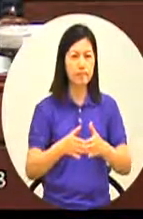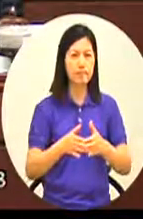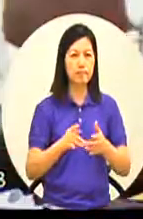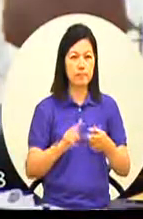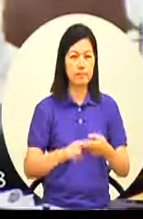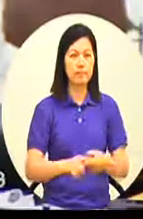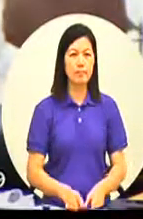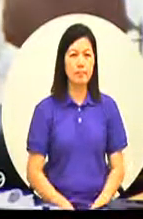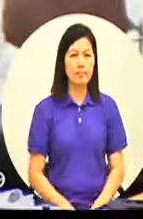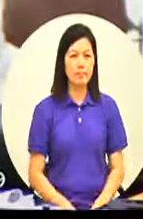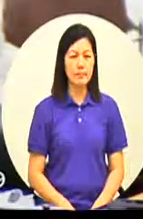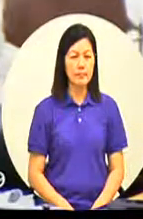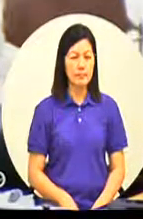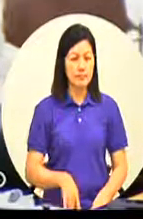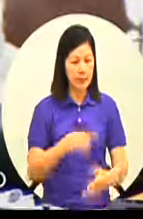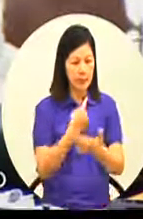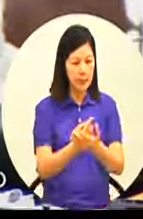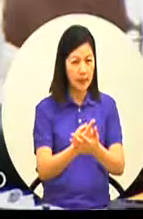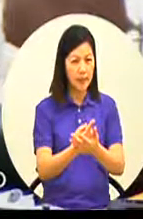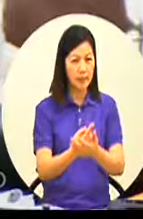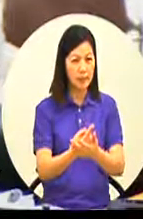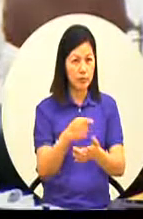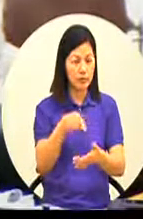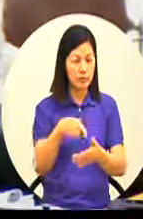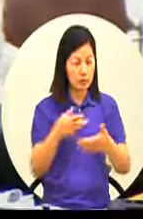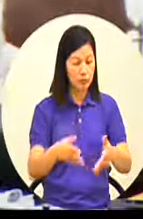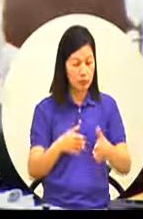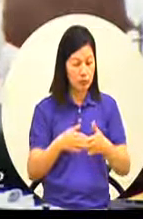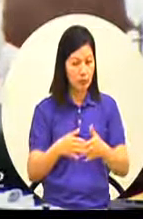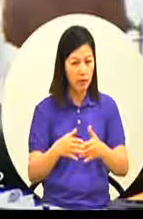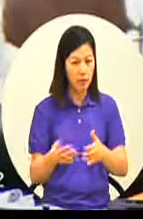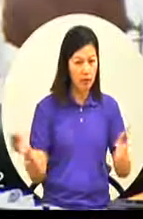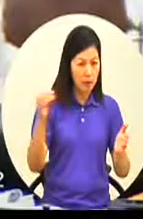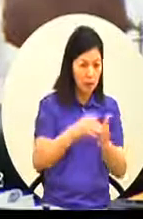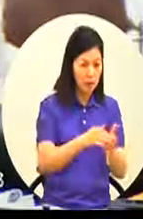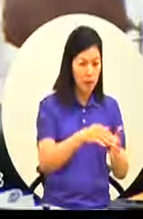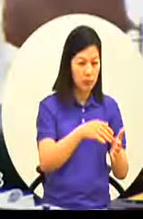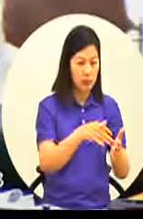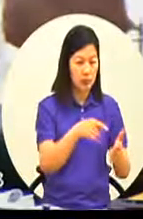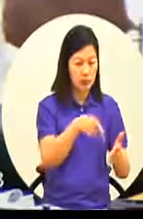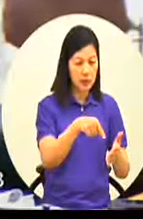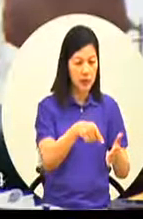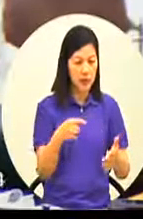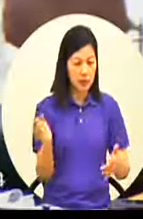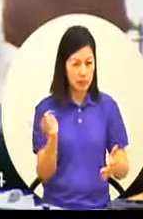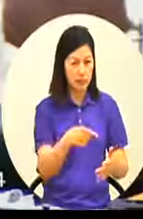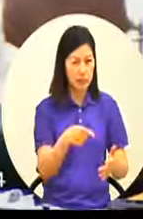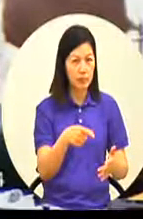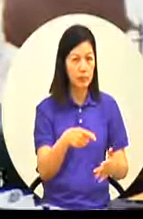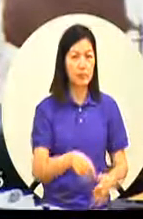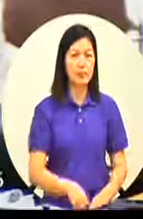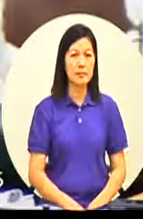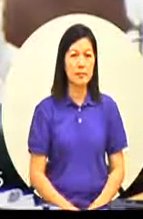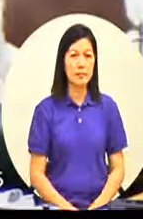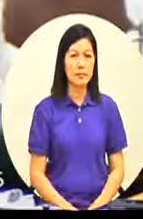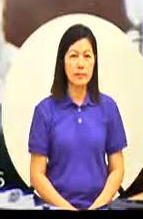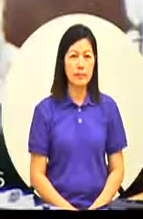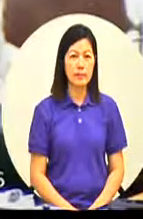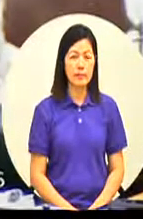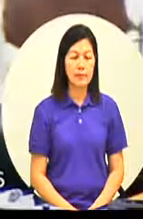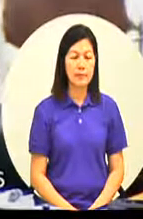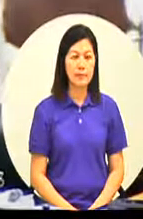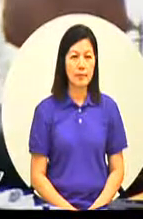认为参与比结果更重要？简单的说是这样。 是， 好，谢谢局长。局长，这个部分其实就回答我一个